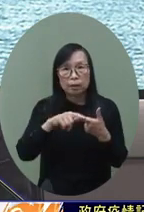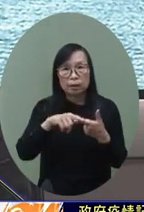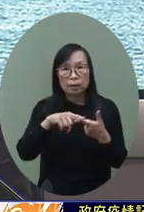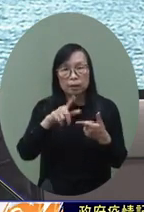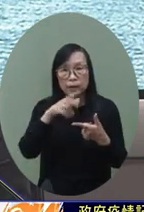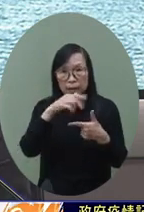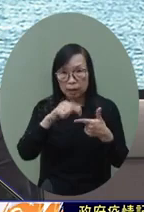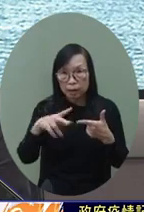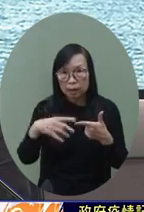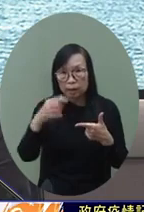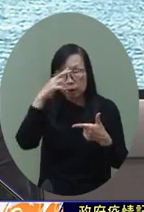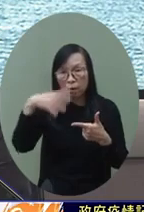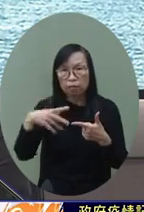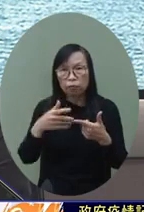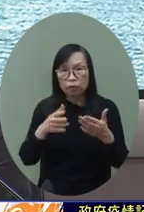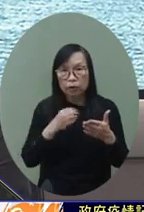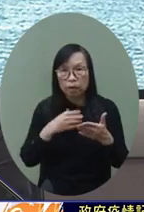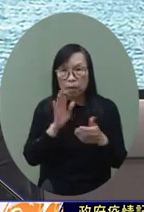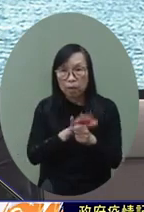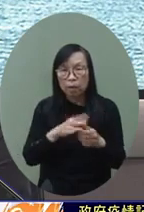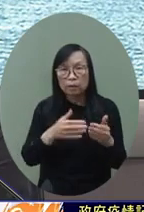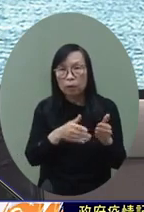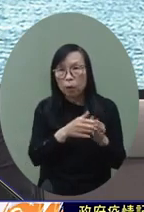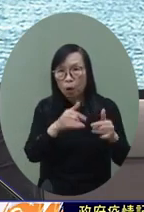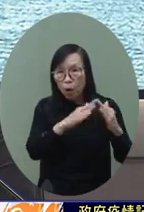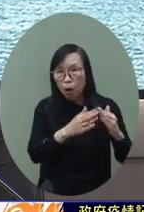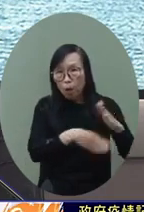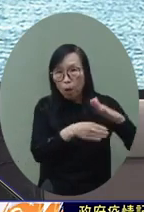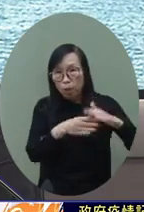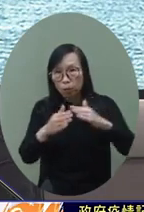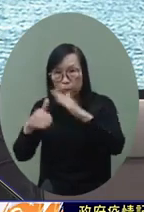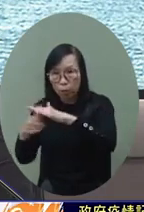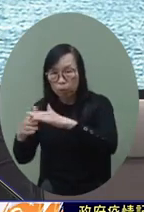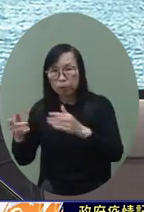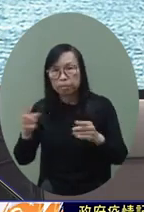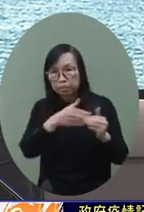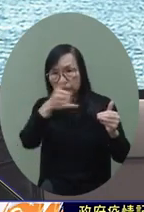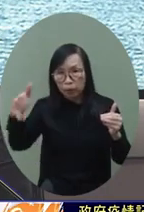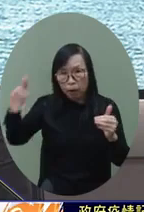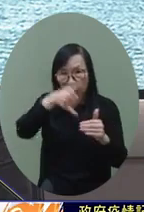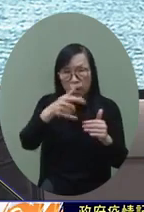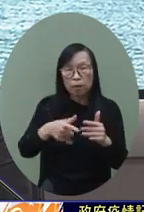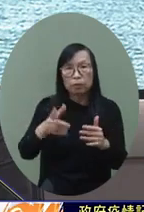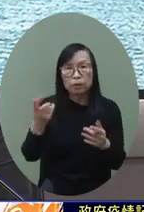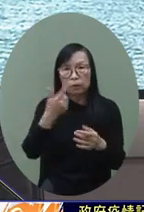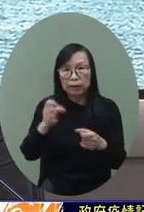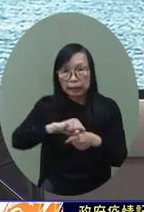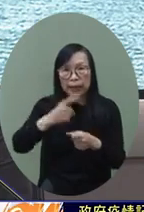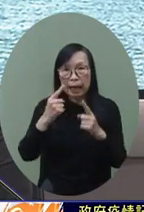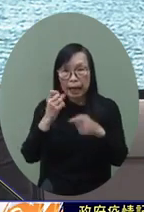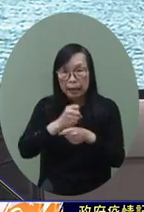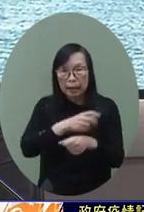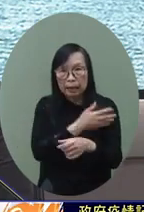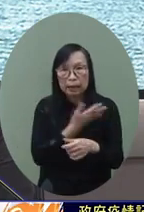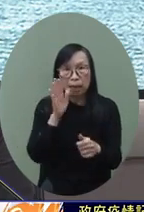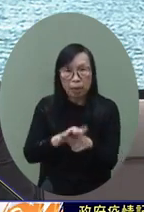個跨部門嘅小組咧，去諗下點樣去增加人手。咁亦都因為人手多咗咧，需要多啲地